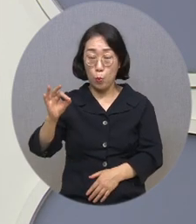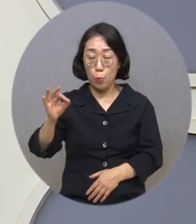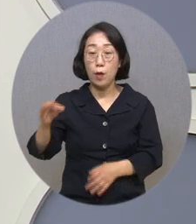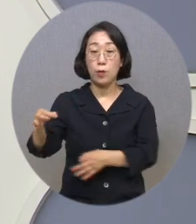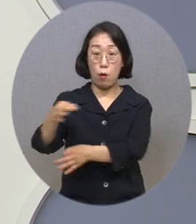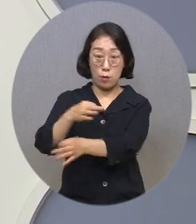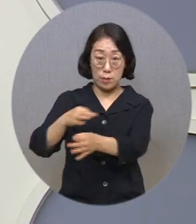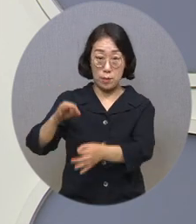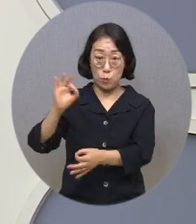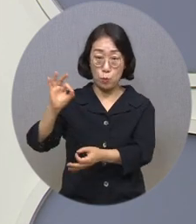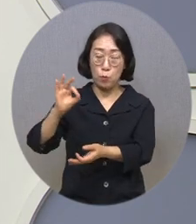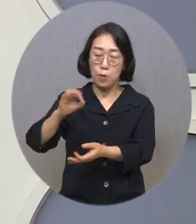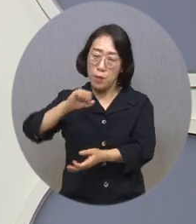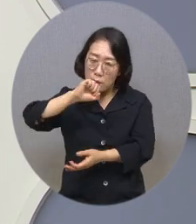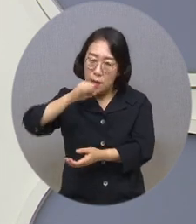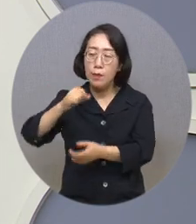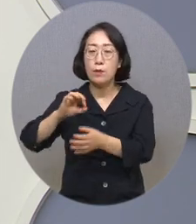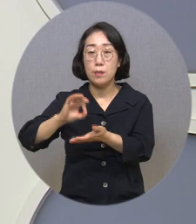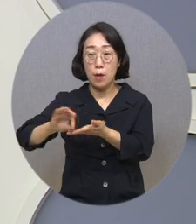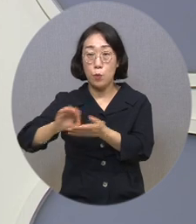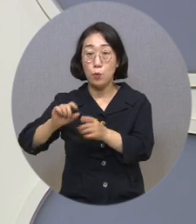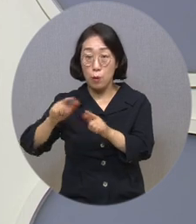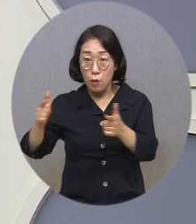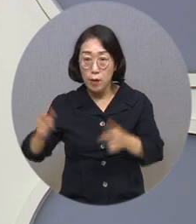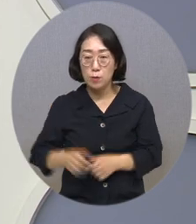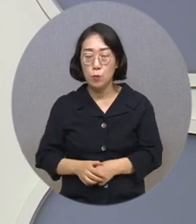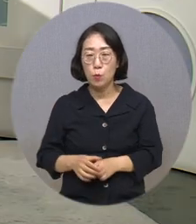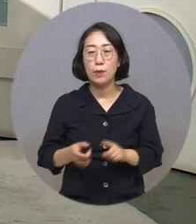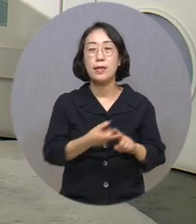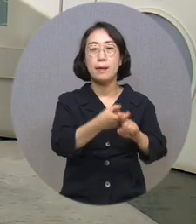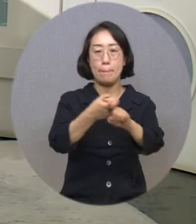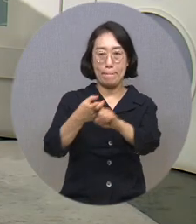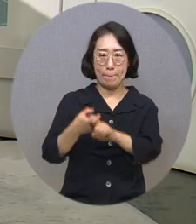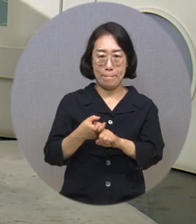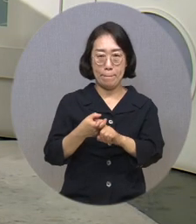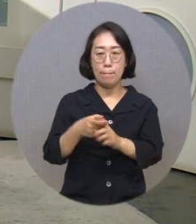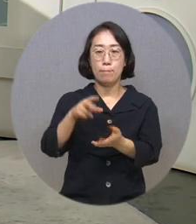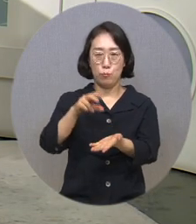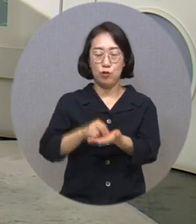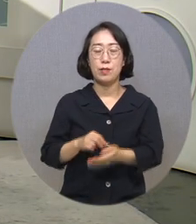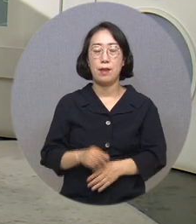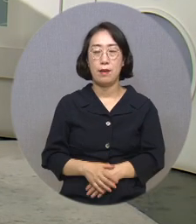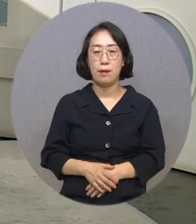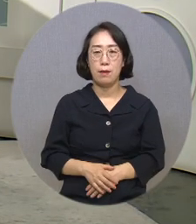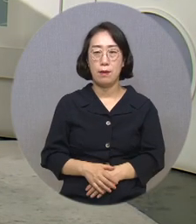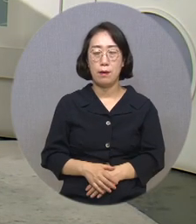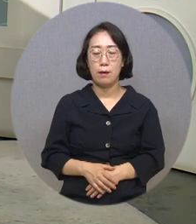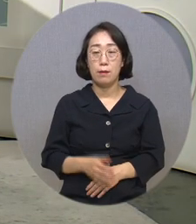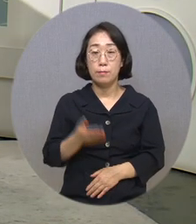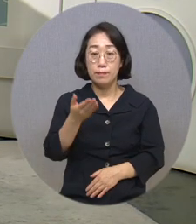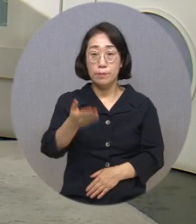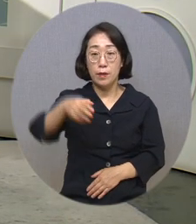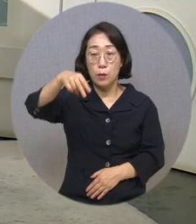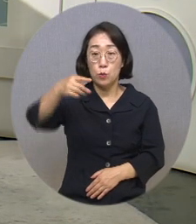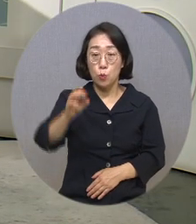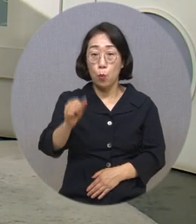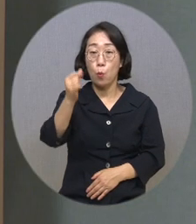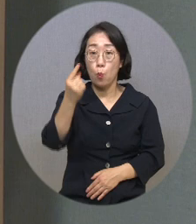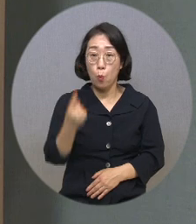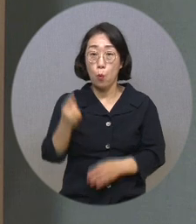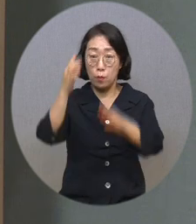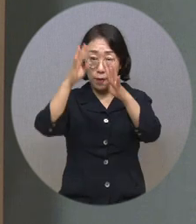이제 팀워크 쪽, 이쪽을 가장 이제 신경을 쓰고 있습니다. 우리 저 송호대학